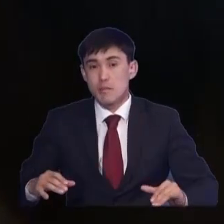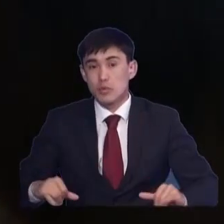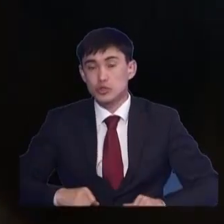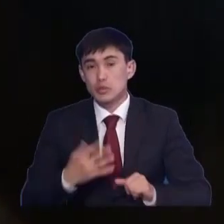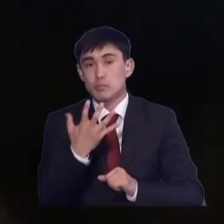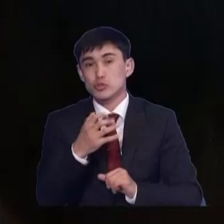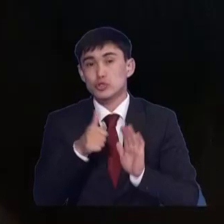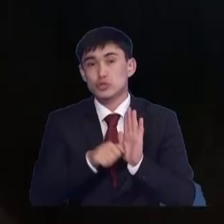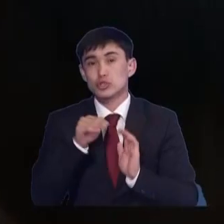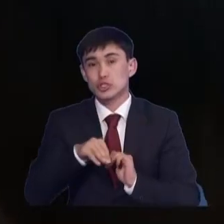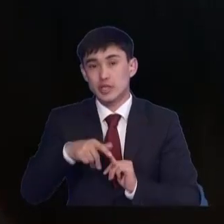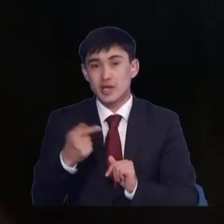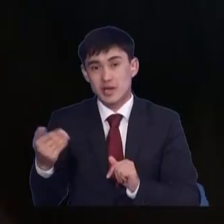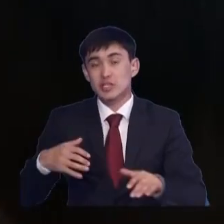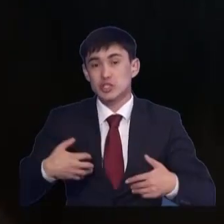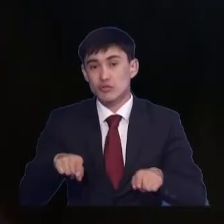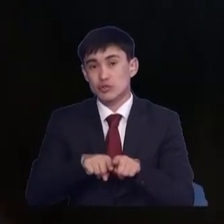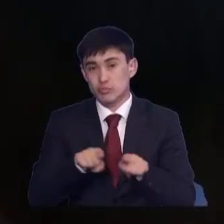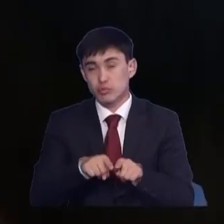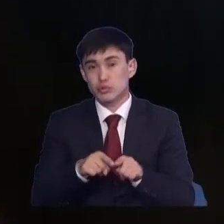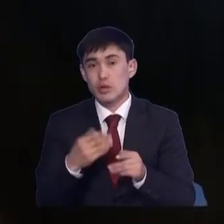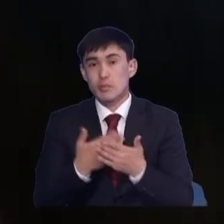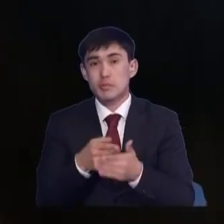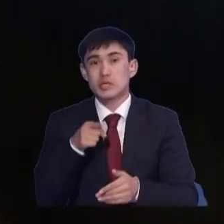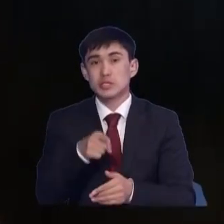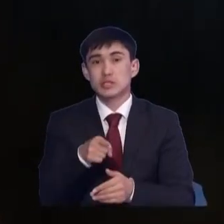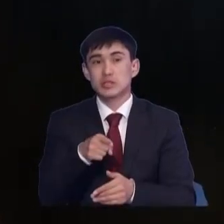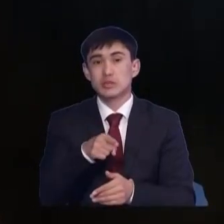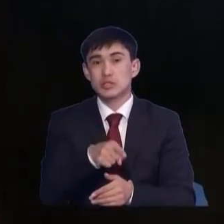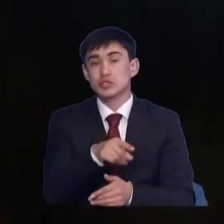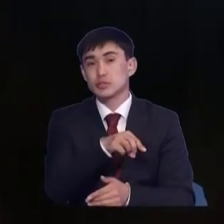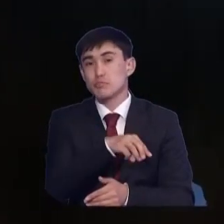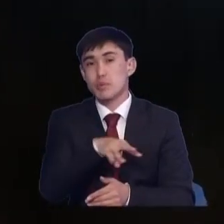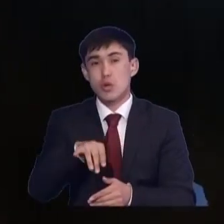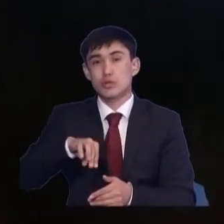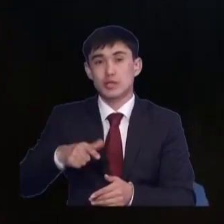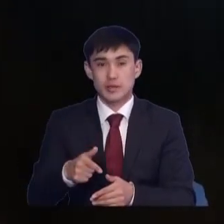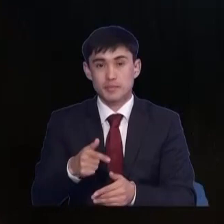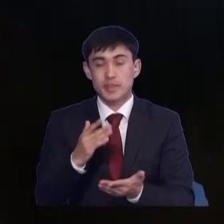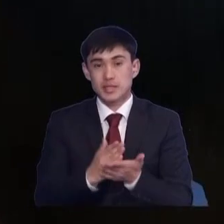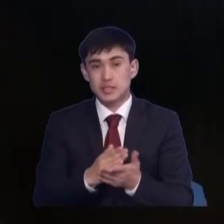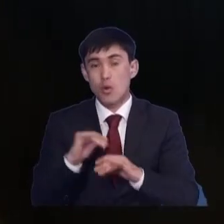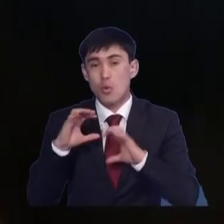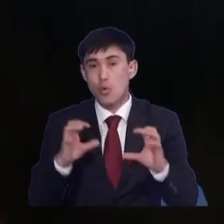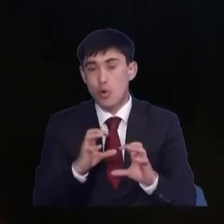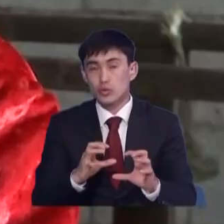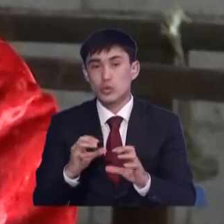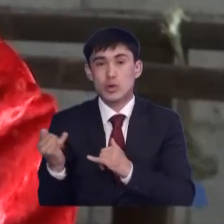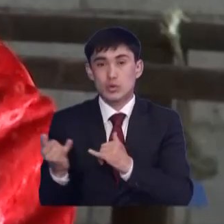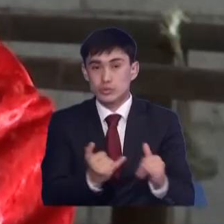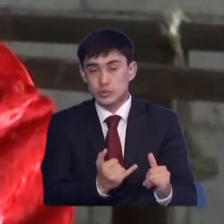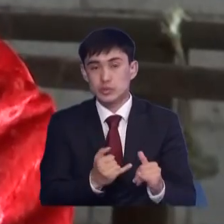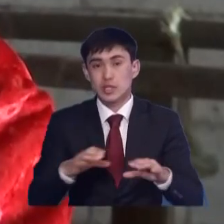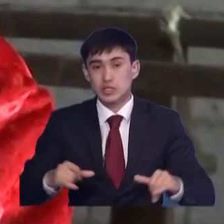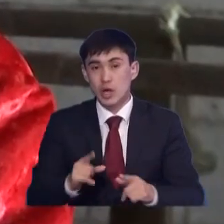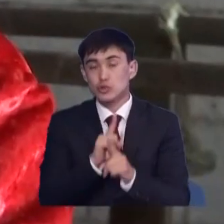500-600 тысяч тенге, то там эти же животные будут стоить около 1,5 миллиона тенге. Однако по части корма и ухода за лошадями я бы сказала,